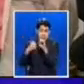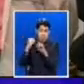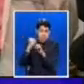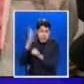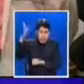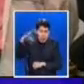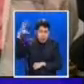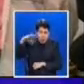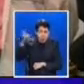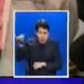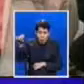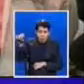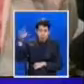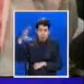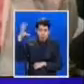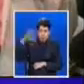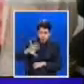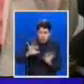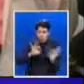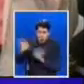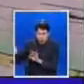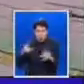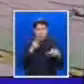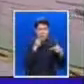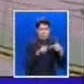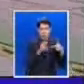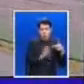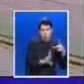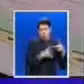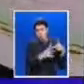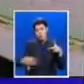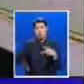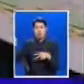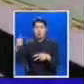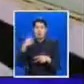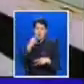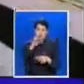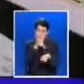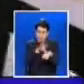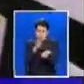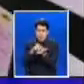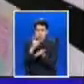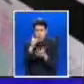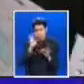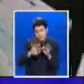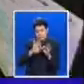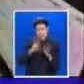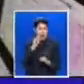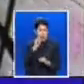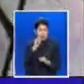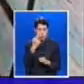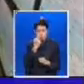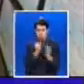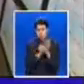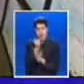เกิดฝนตกน้อยหรือฝนตกคลาดเคลื่อนออกไปเนี่ยครับเราก็จะมีน้ำใช ้ตัวเลขนี้เป็นตัวเลขที่เราต้องมีวินัยว่าจะไม่ใช้ตัวเลข ต้องครับถูกต้อง